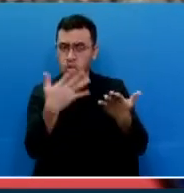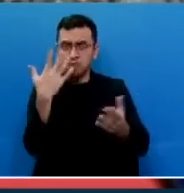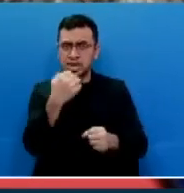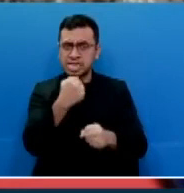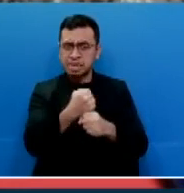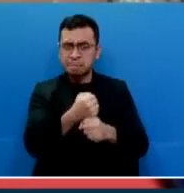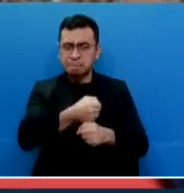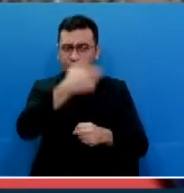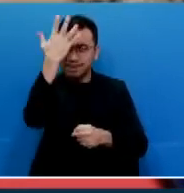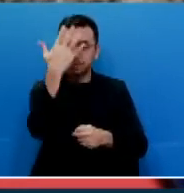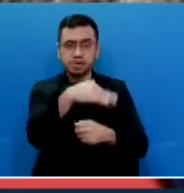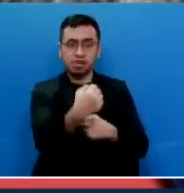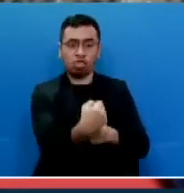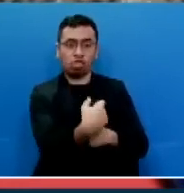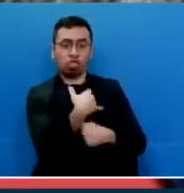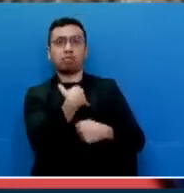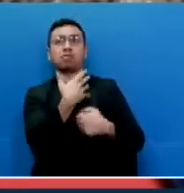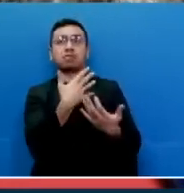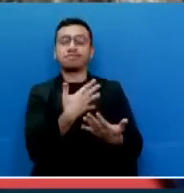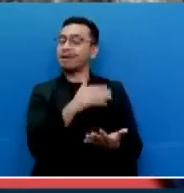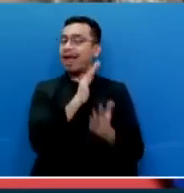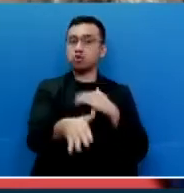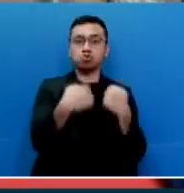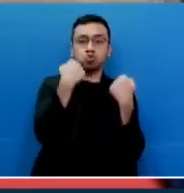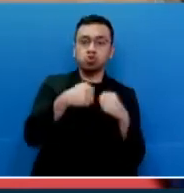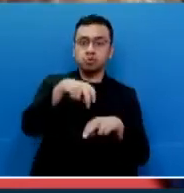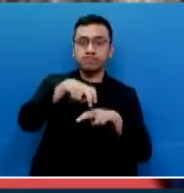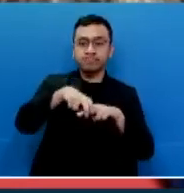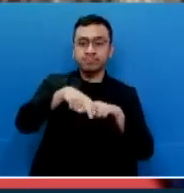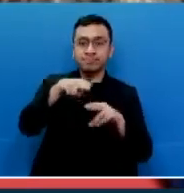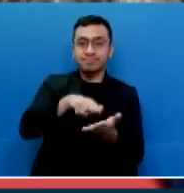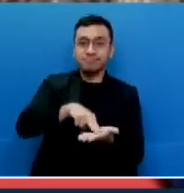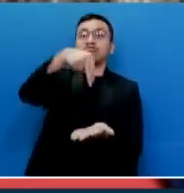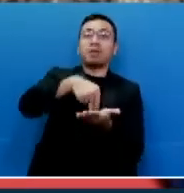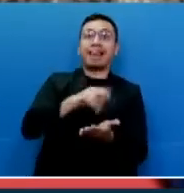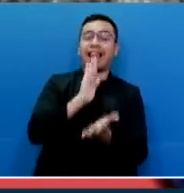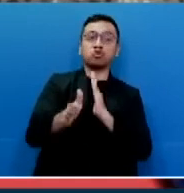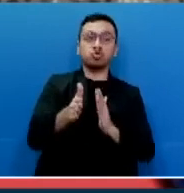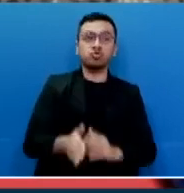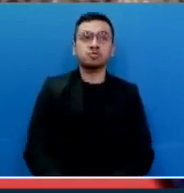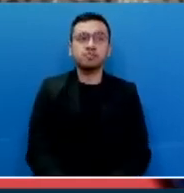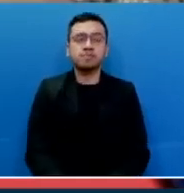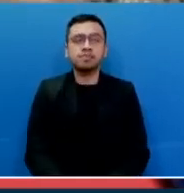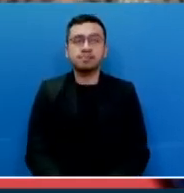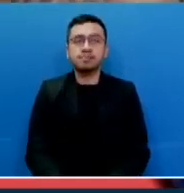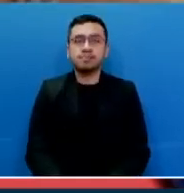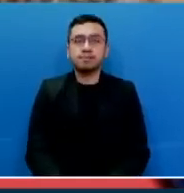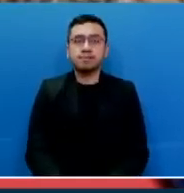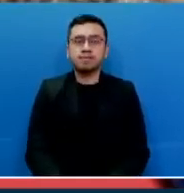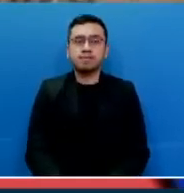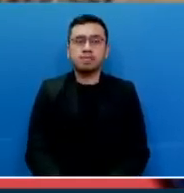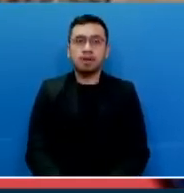melihat ya mungkin spontan tapi kan dalam sebagai calon wakil presiden kan ada dituntut